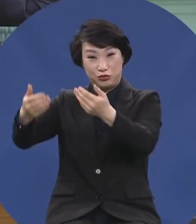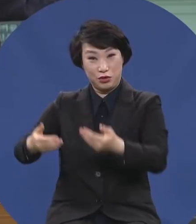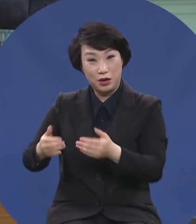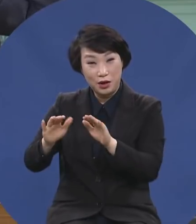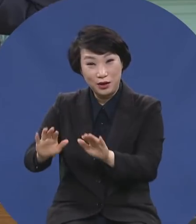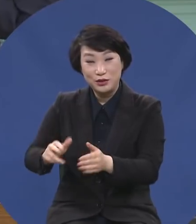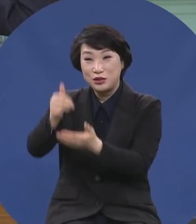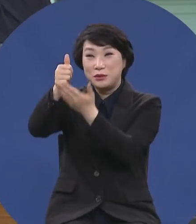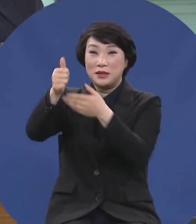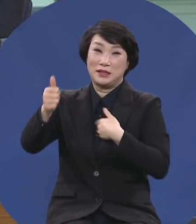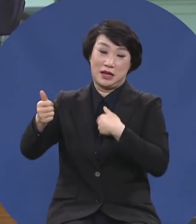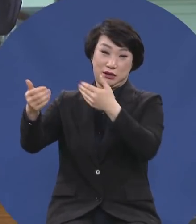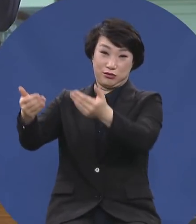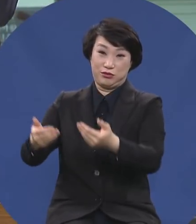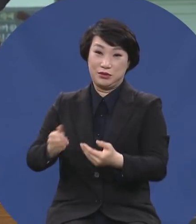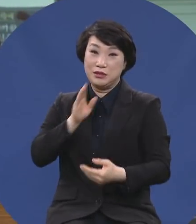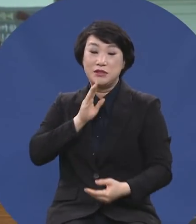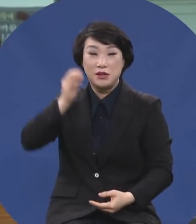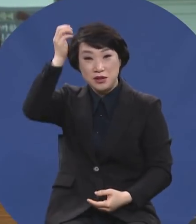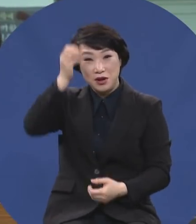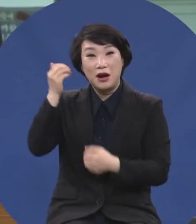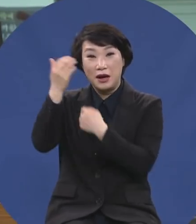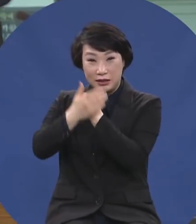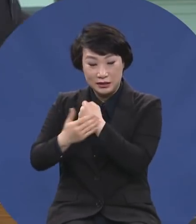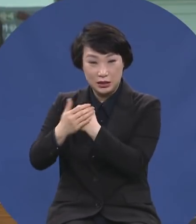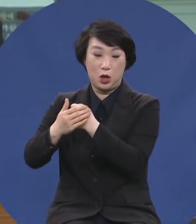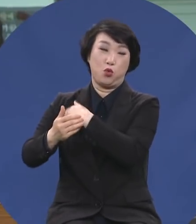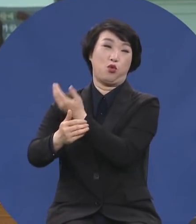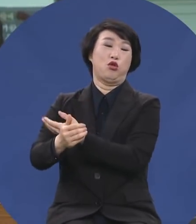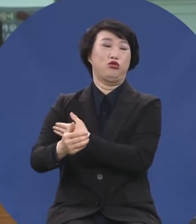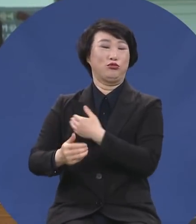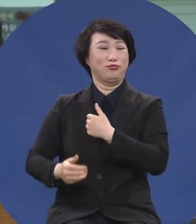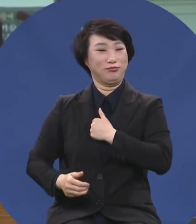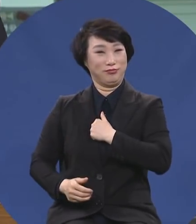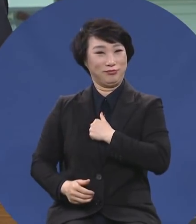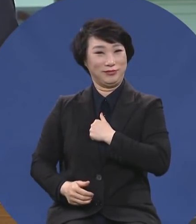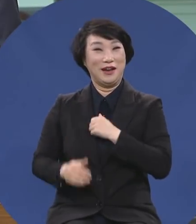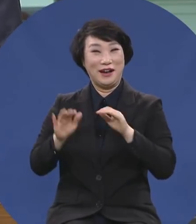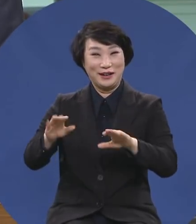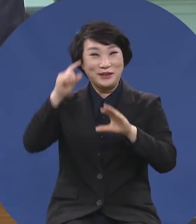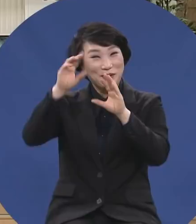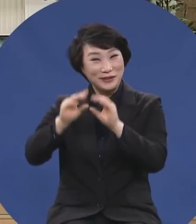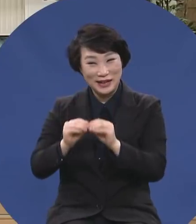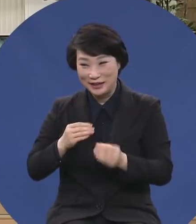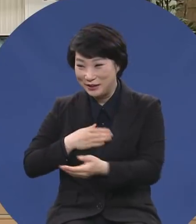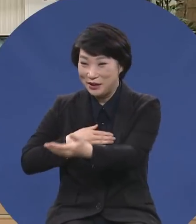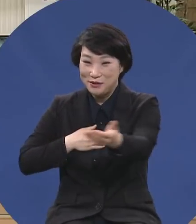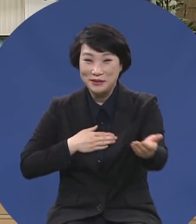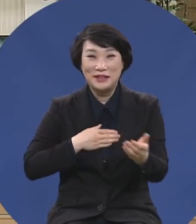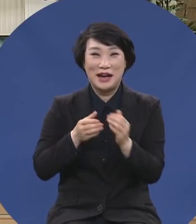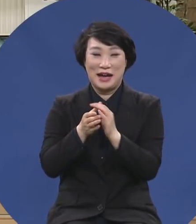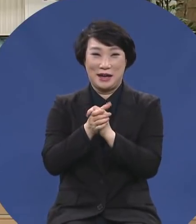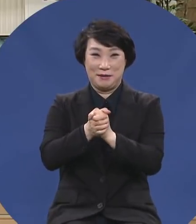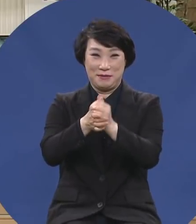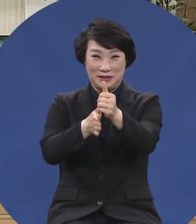주님이 내게 주신 신령한 은혜의 권리입니다. 동의하시면 아멘 합시다.